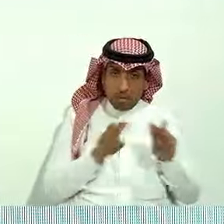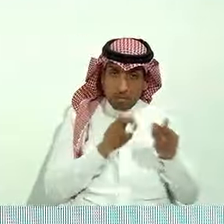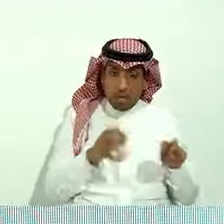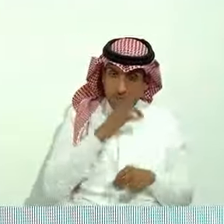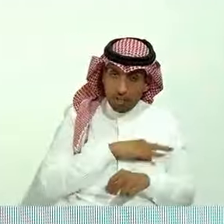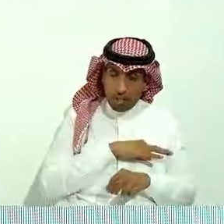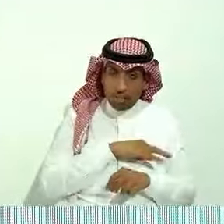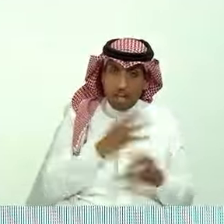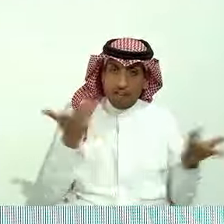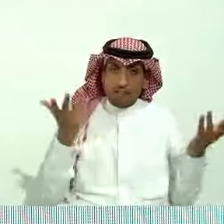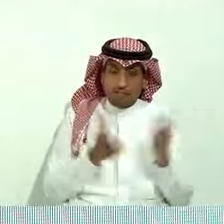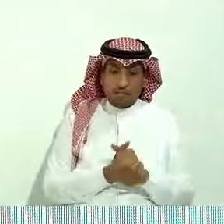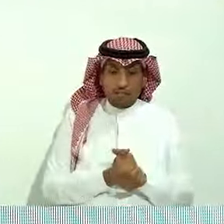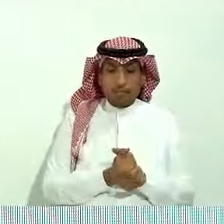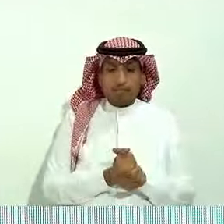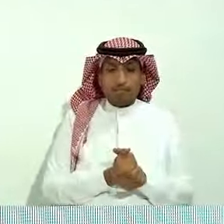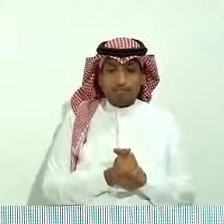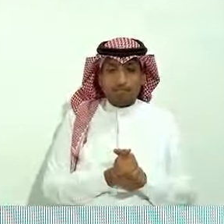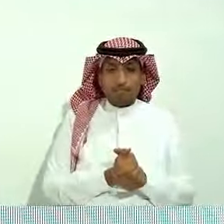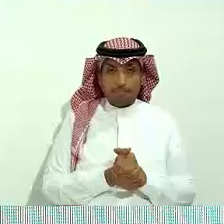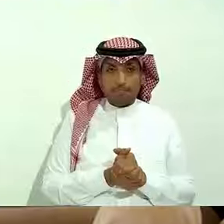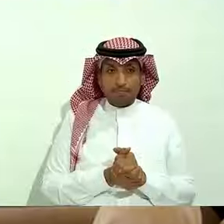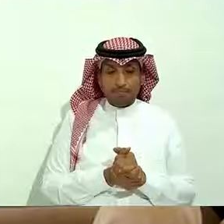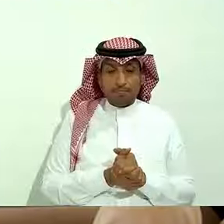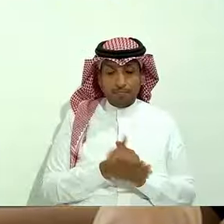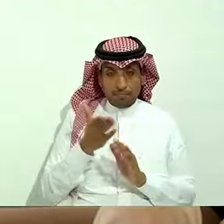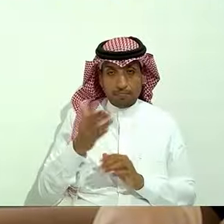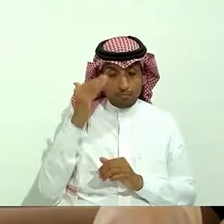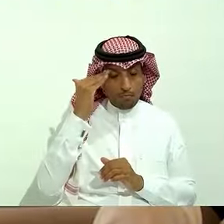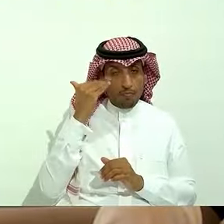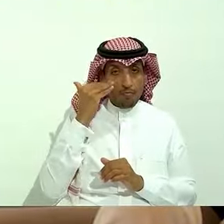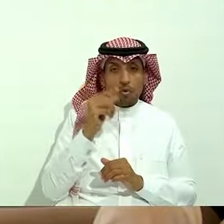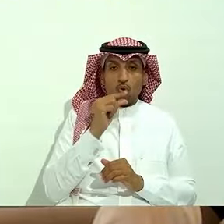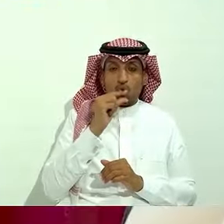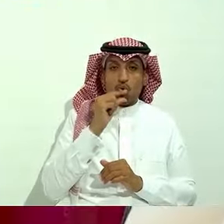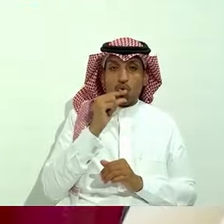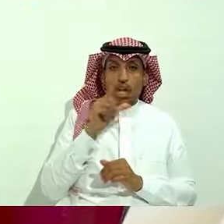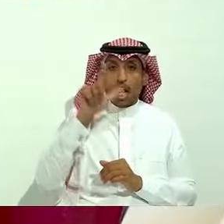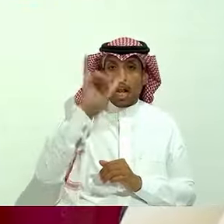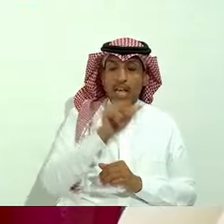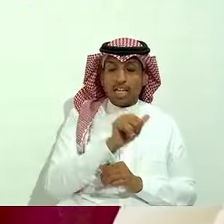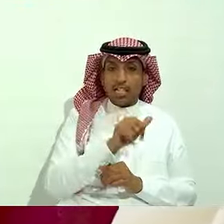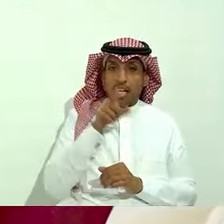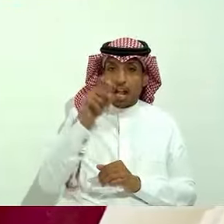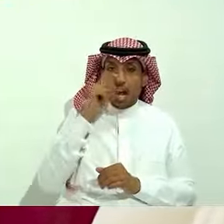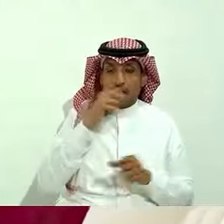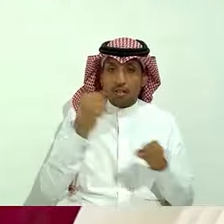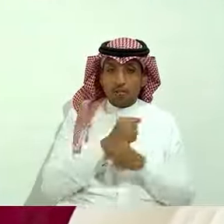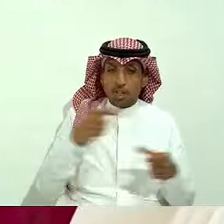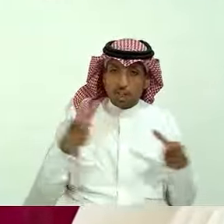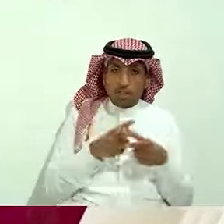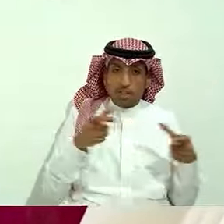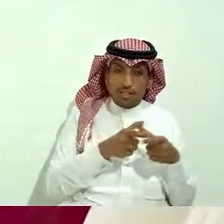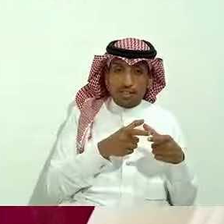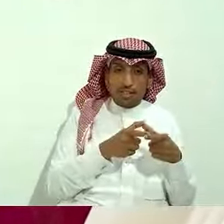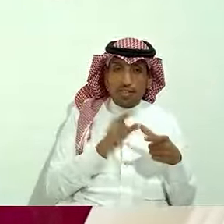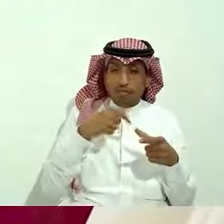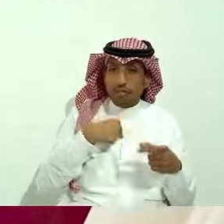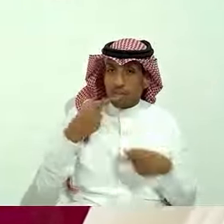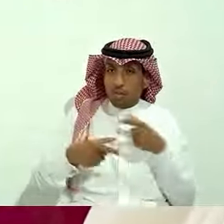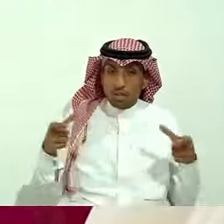ونستفيد. فعلا يعني دكتوره ليلى من الناس اللي يبغى لها يعني سلسله من الجلسات، لان زي ما قلت لكم كل ما